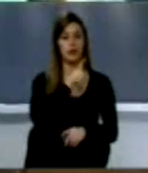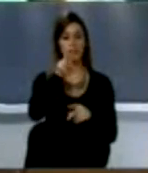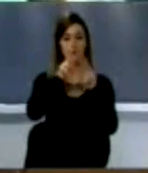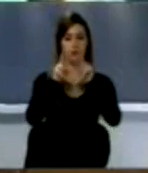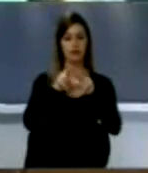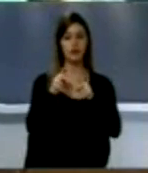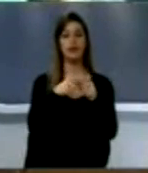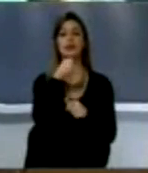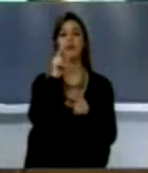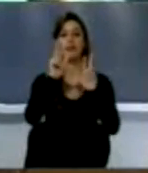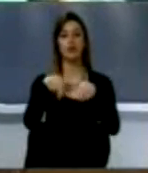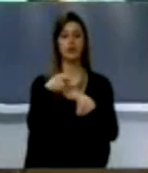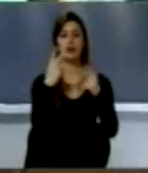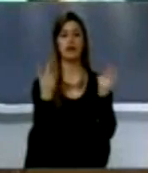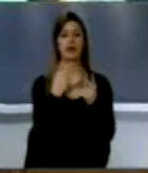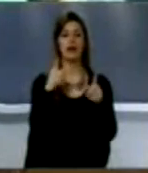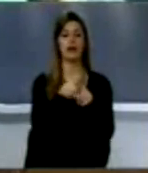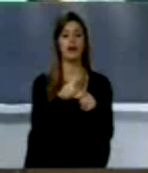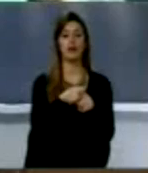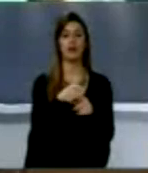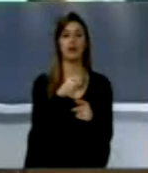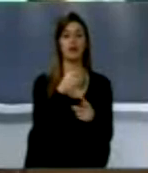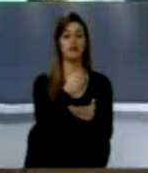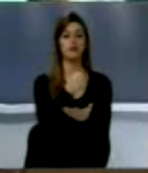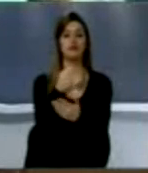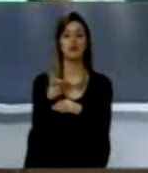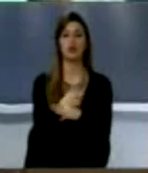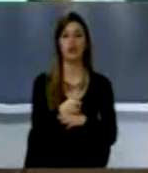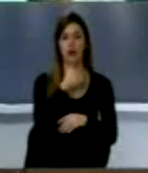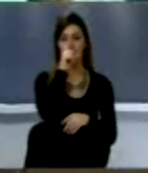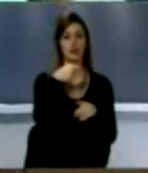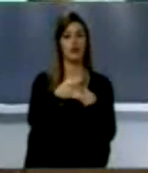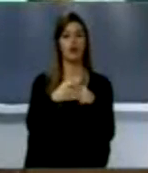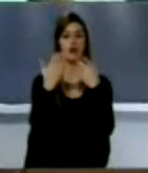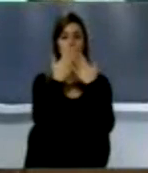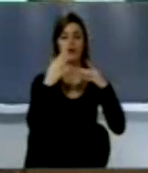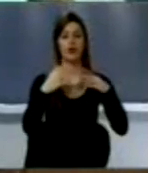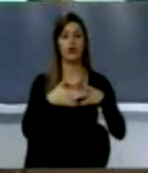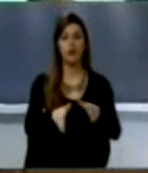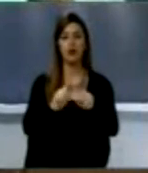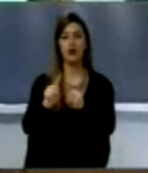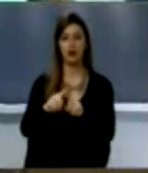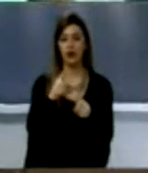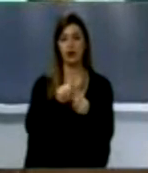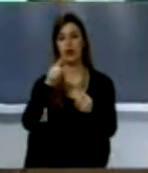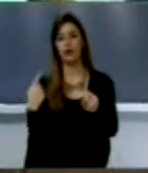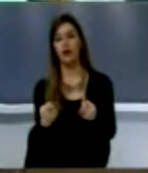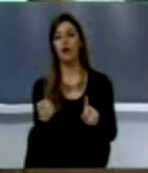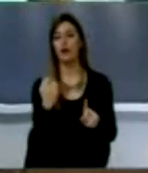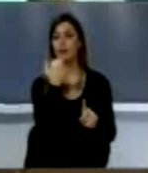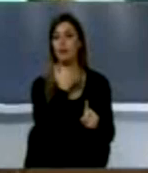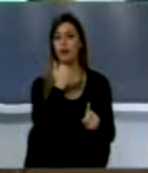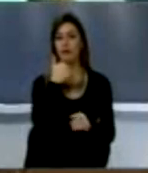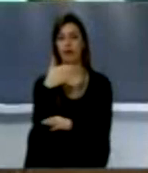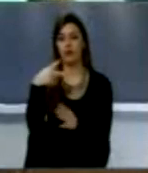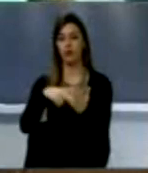të ndihshme të investimeve kapitale në sektorin publik dhe tregoni se si investimet private kanë filluar të bien që nga viti